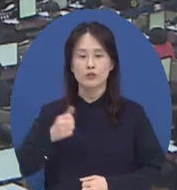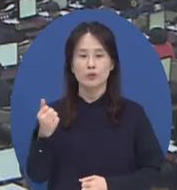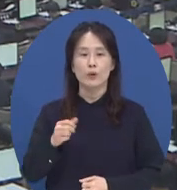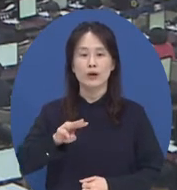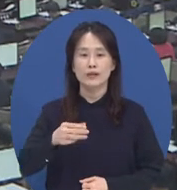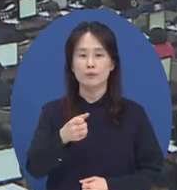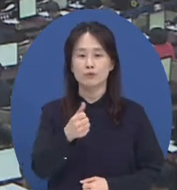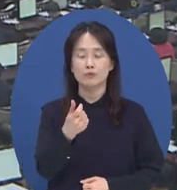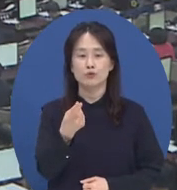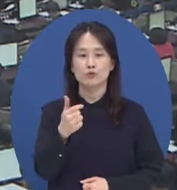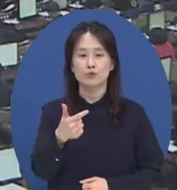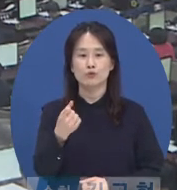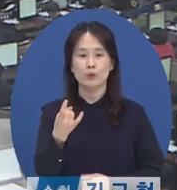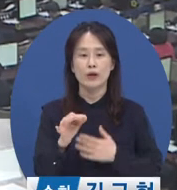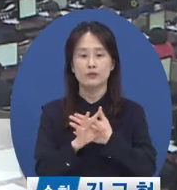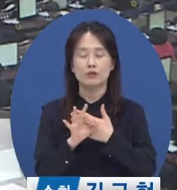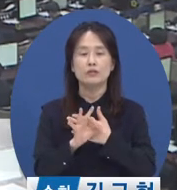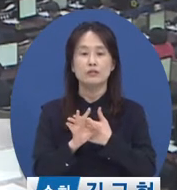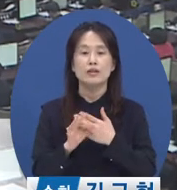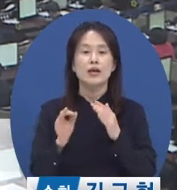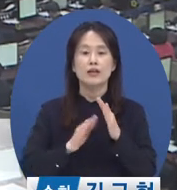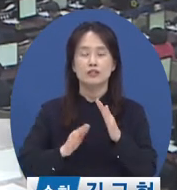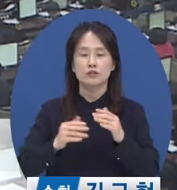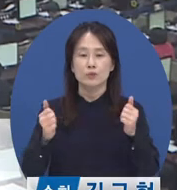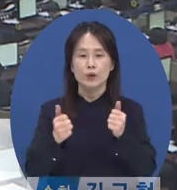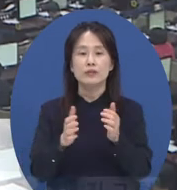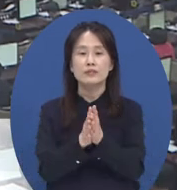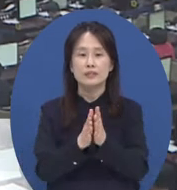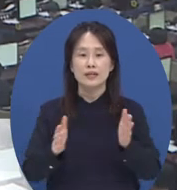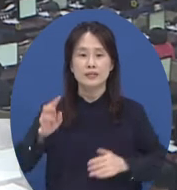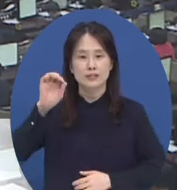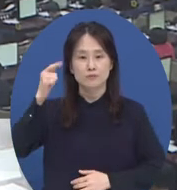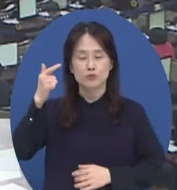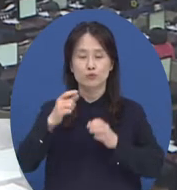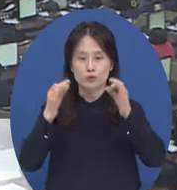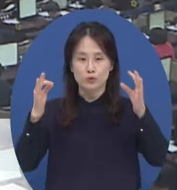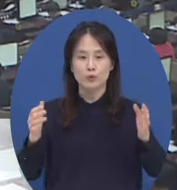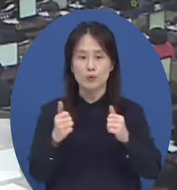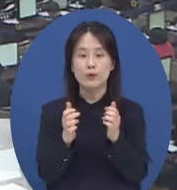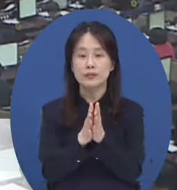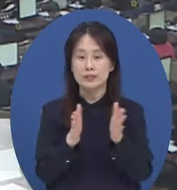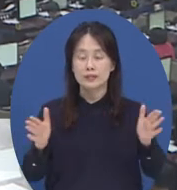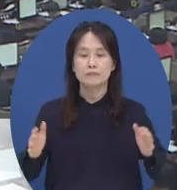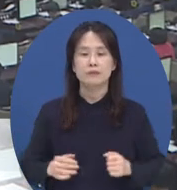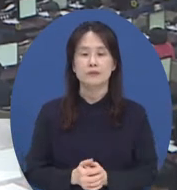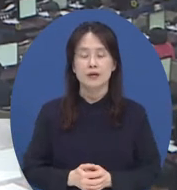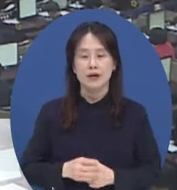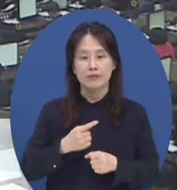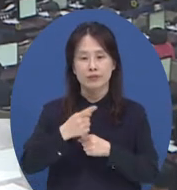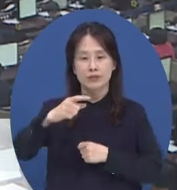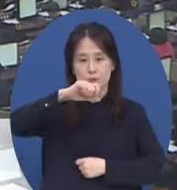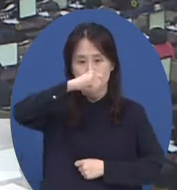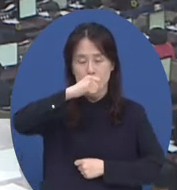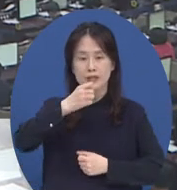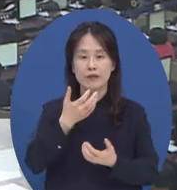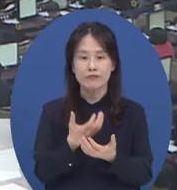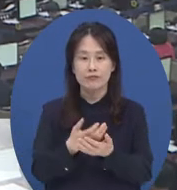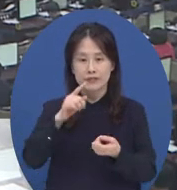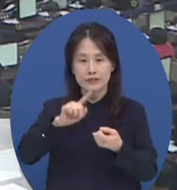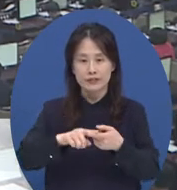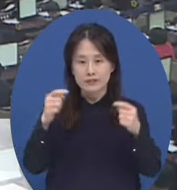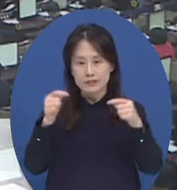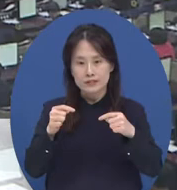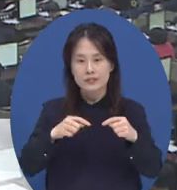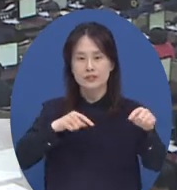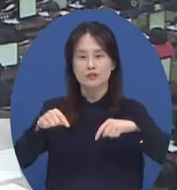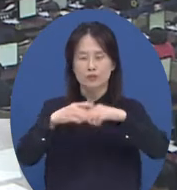경기도의회가 제356회 정례회를 열고 46일 동안의 대장정을 시작했습니다. 이번 회기에서는 내년도 예산안 심의와